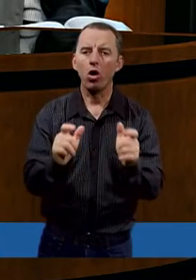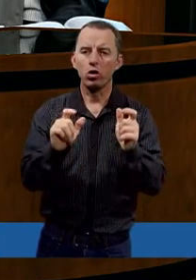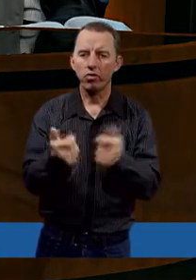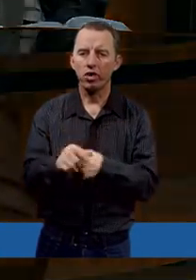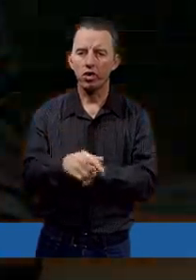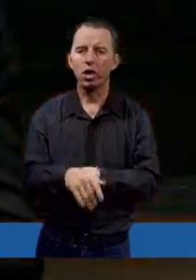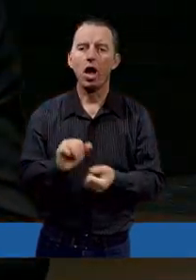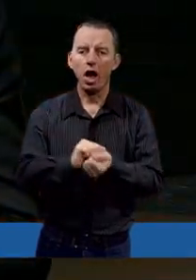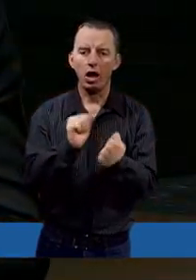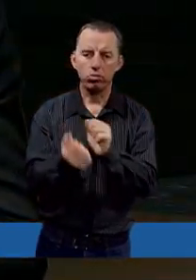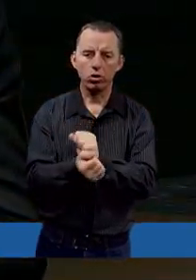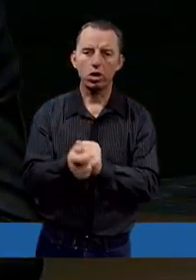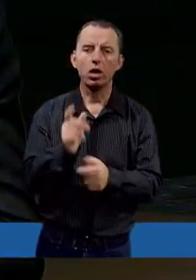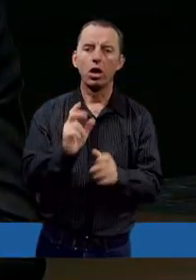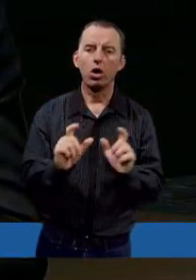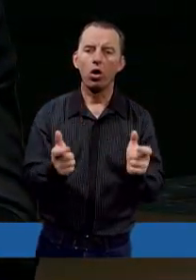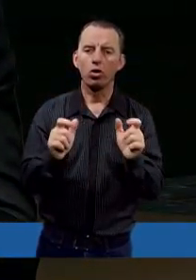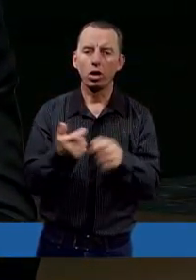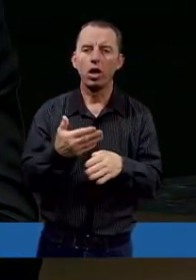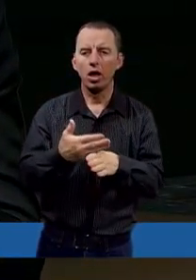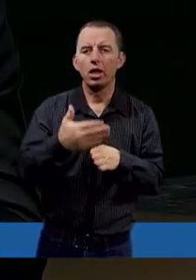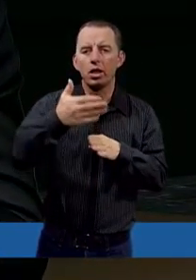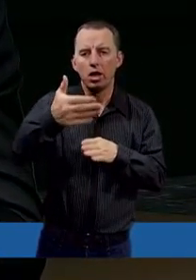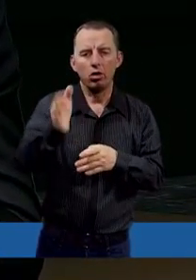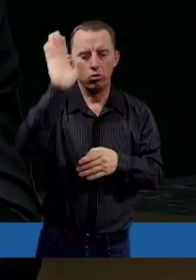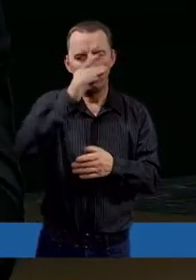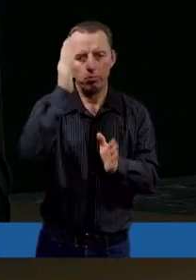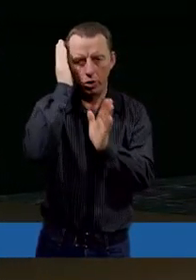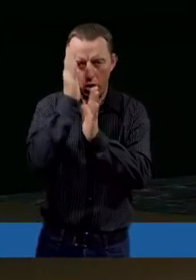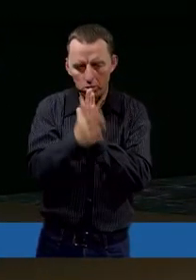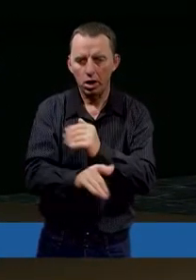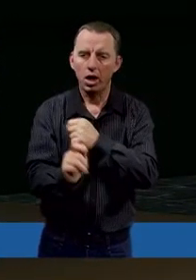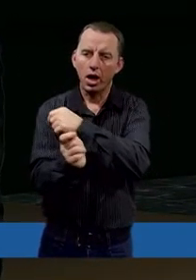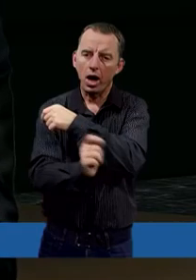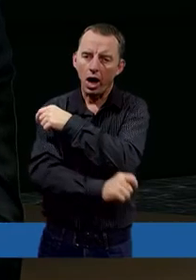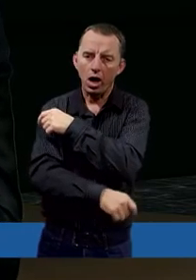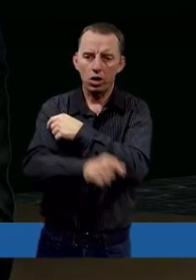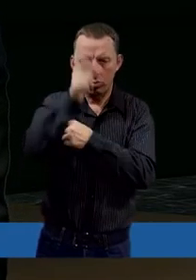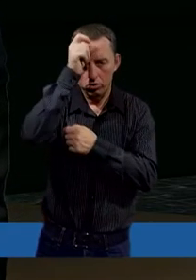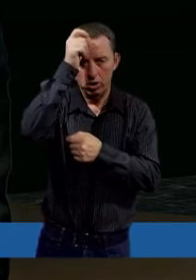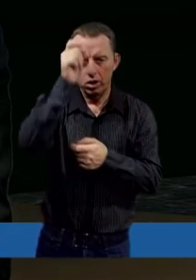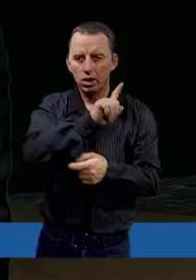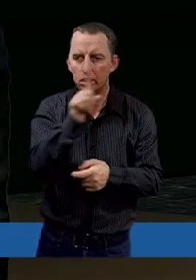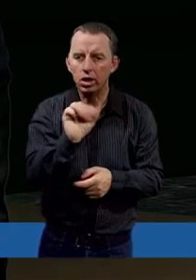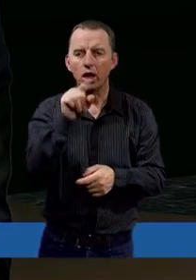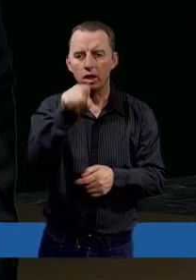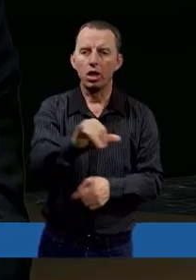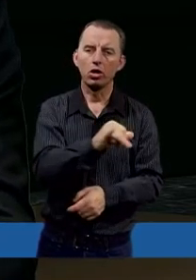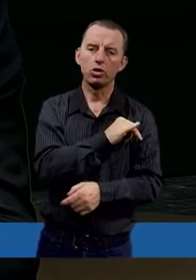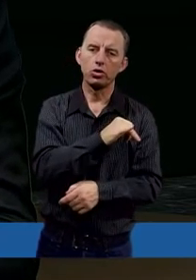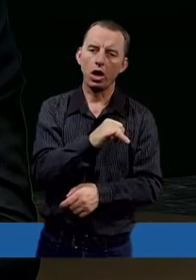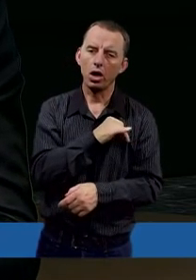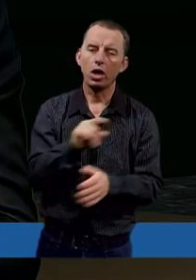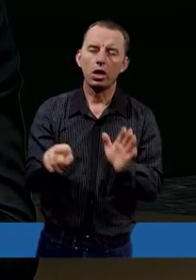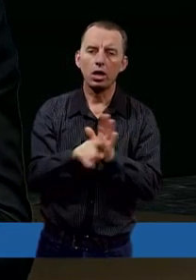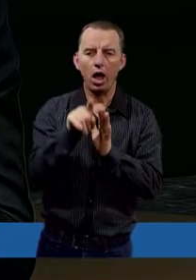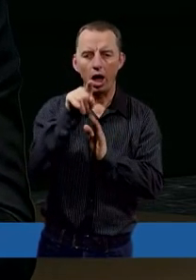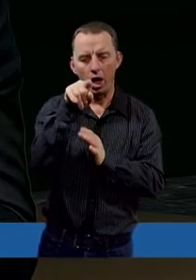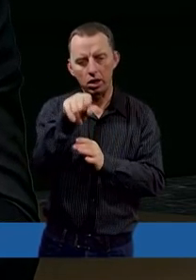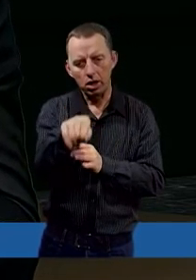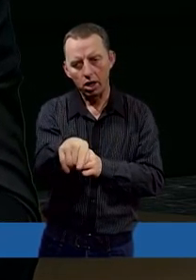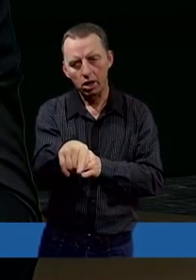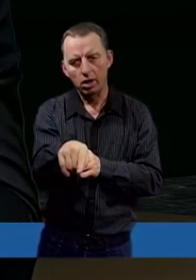pojawiają. Albo też właśnie konsekwencje już dalsze, które Pan Bóg bezpośrednio karze człowieka za jego grzech. I dlatego